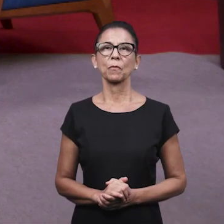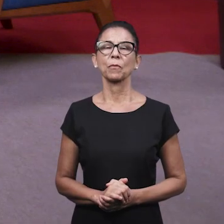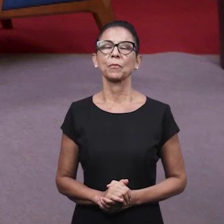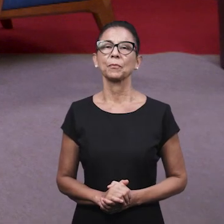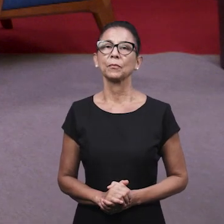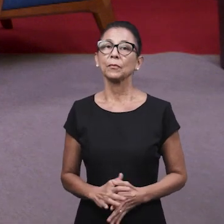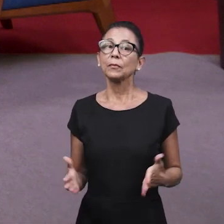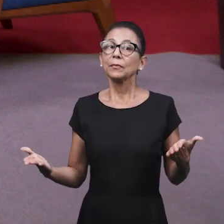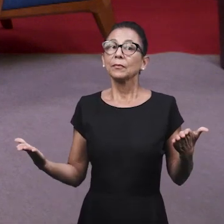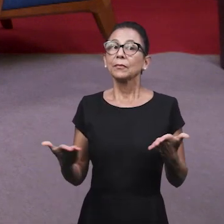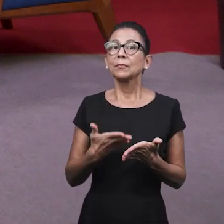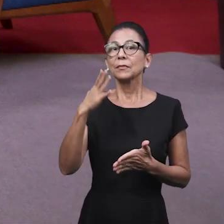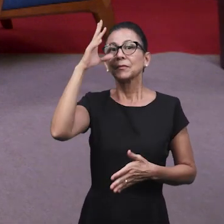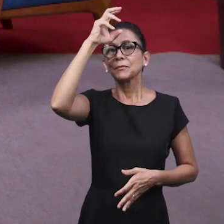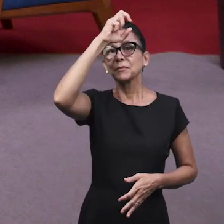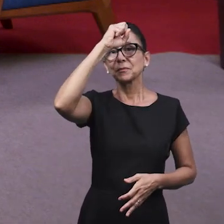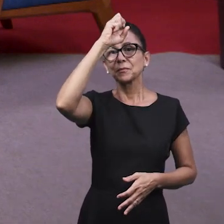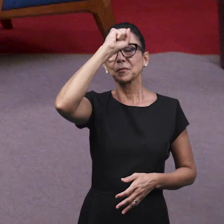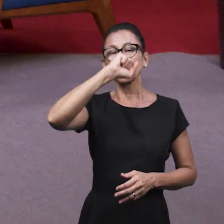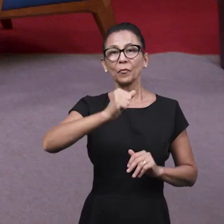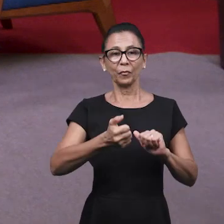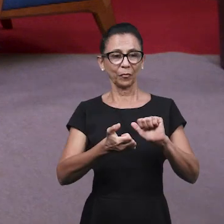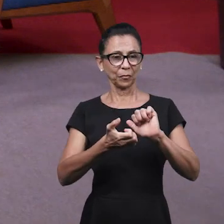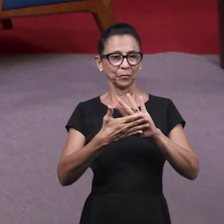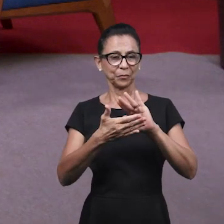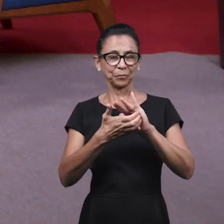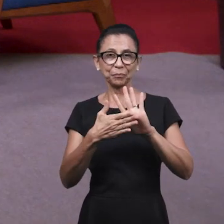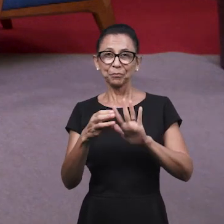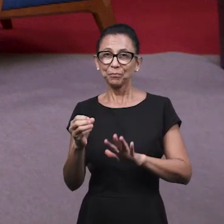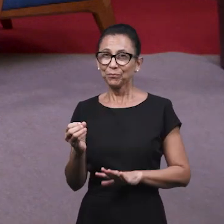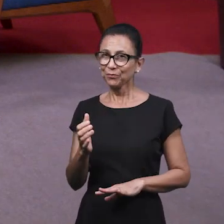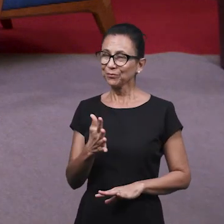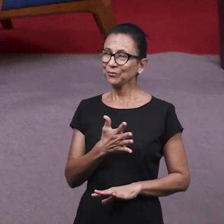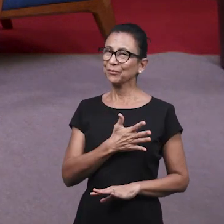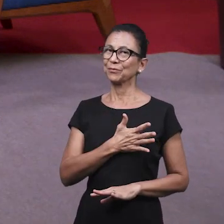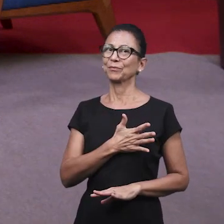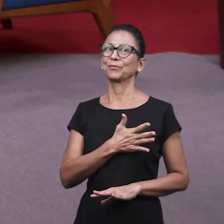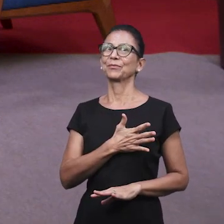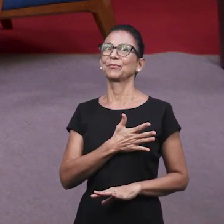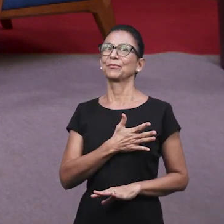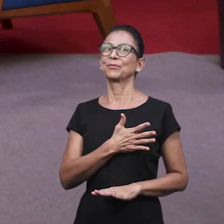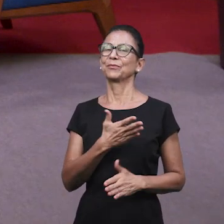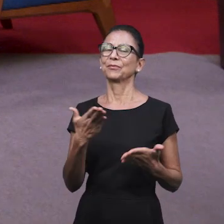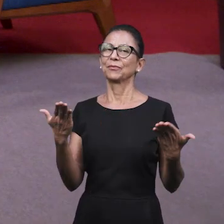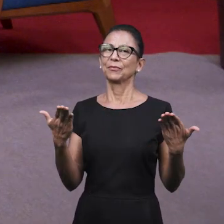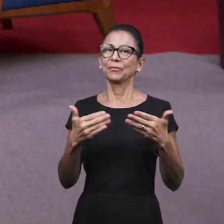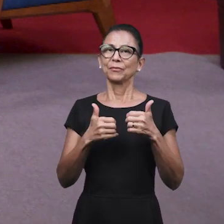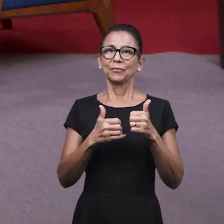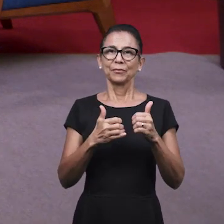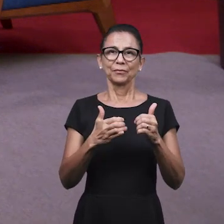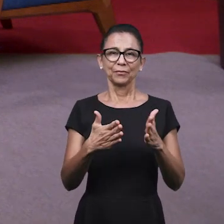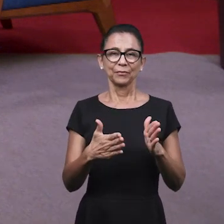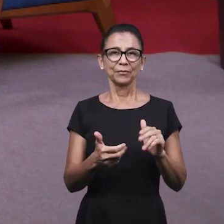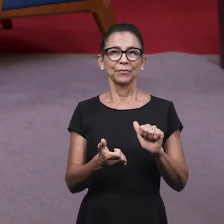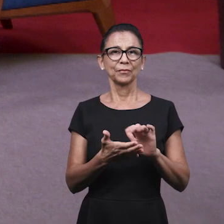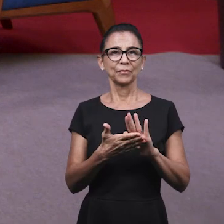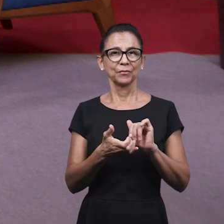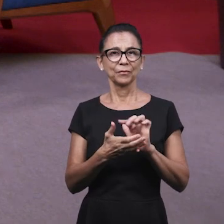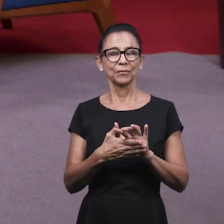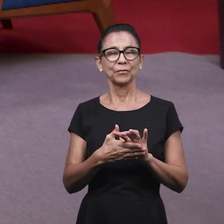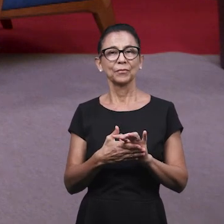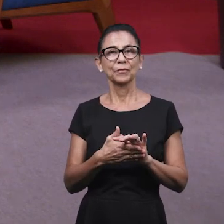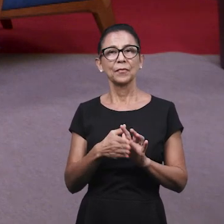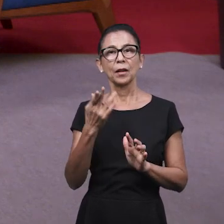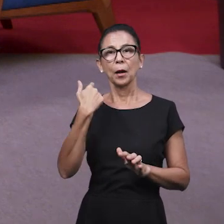apprendre maintenant la louange, une louange nouvelle. Aujourd'hui, la sœur Laïs va commencer l'enseignement de